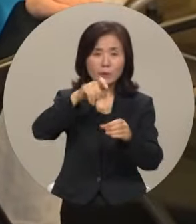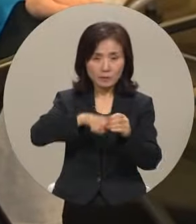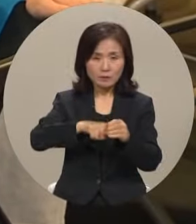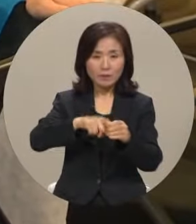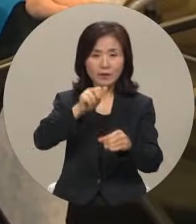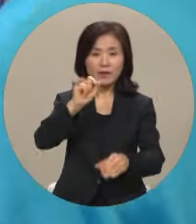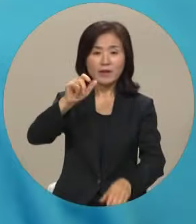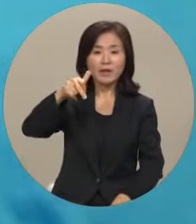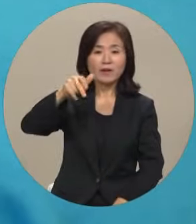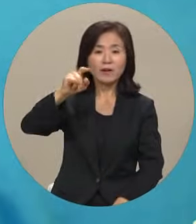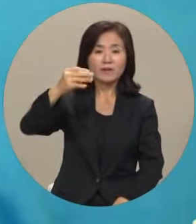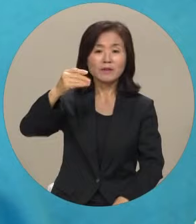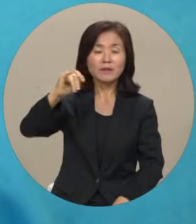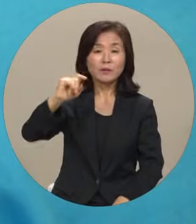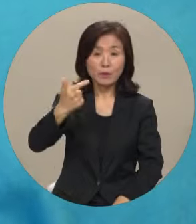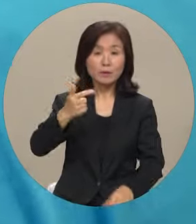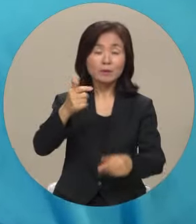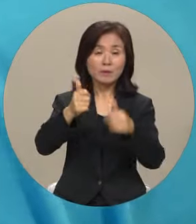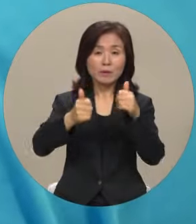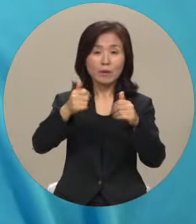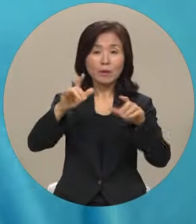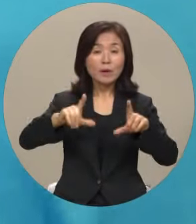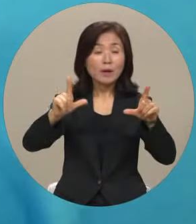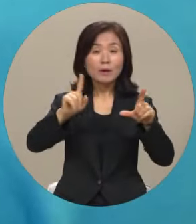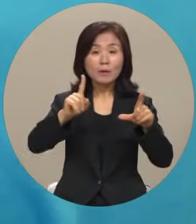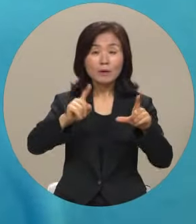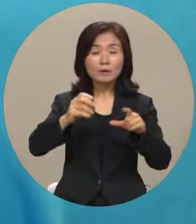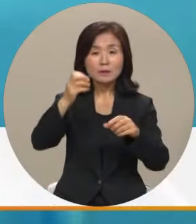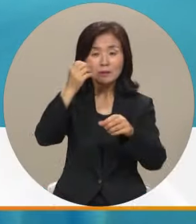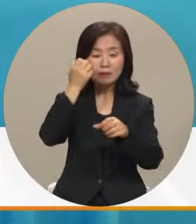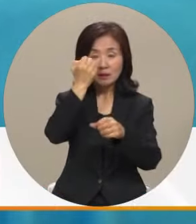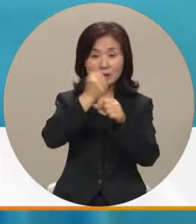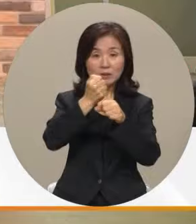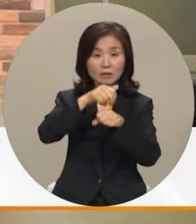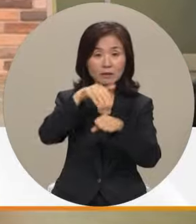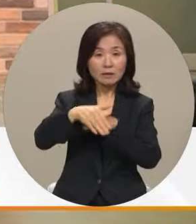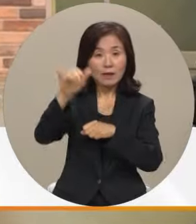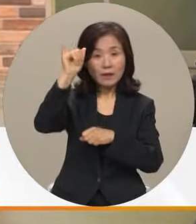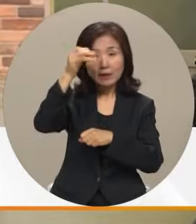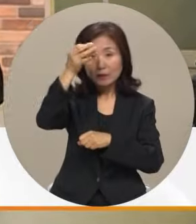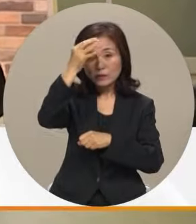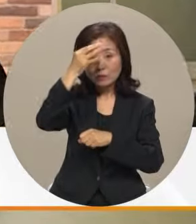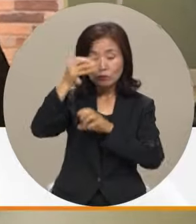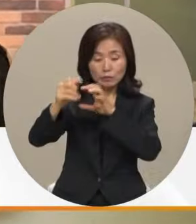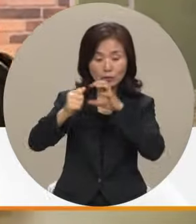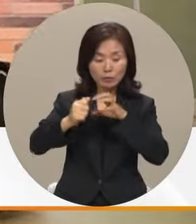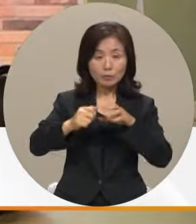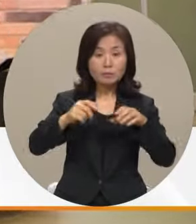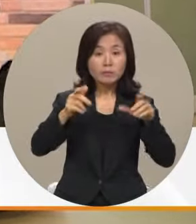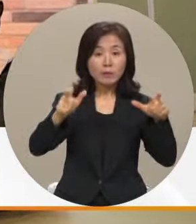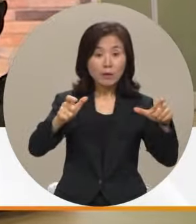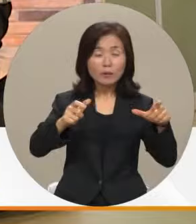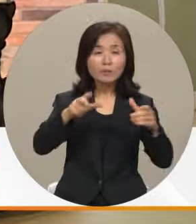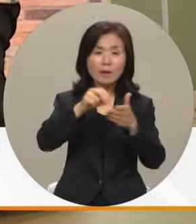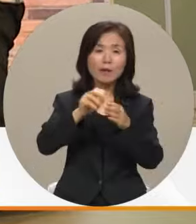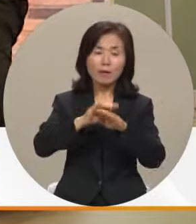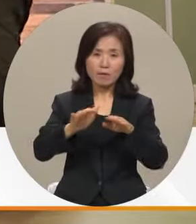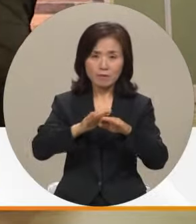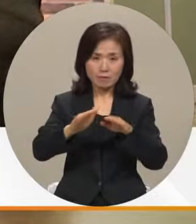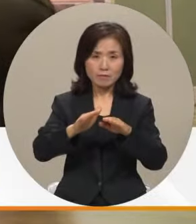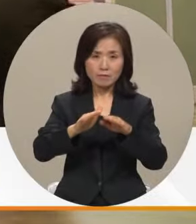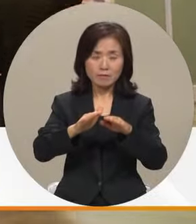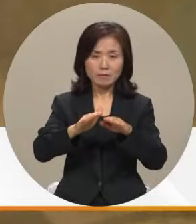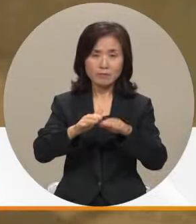대회입니다. 올해 과제는 생성형 AI 기술로 출신 지역의 문제를 해결하라는 것. 전국 각지에서